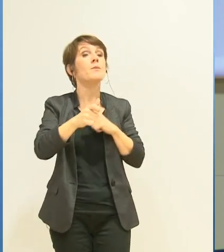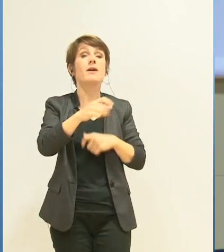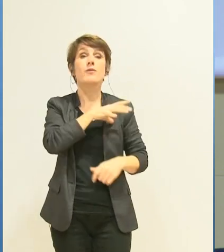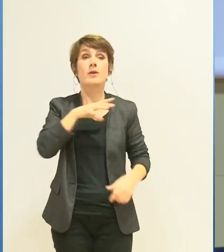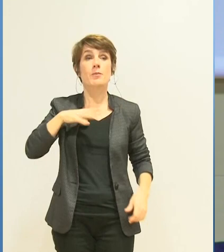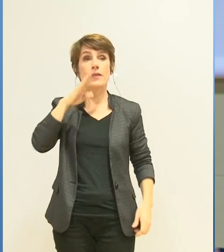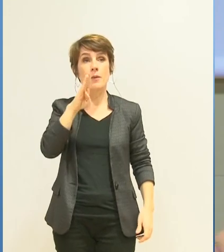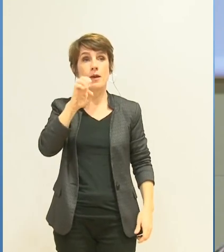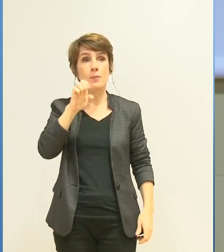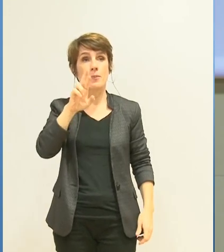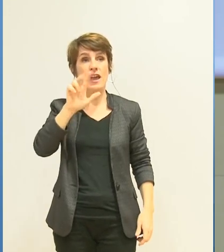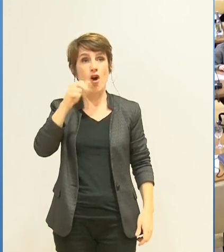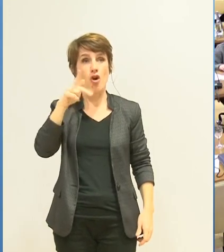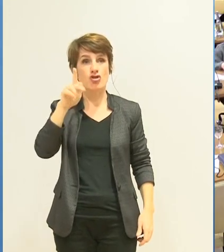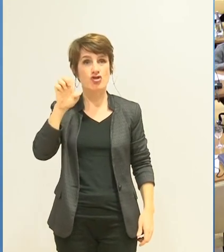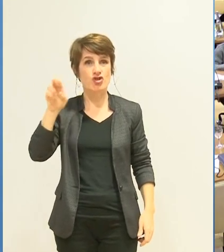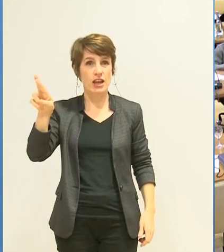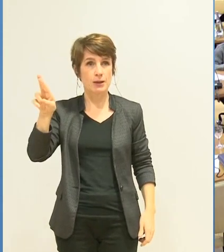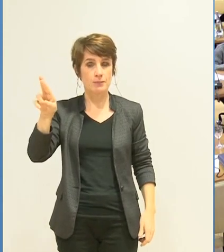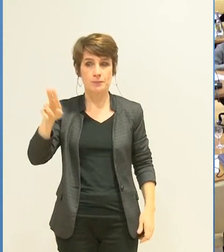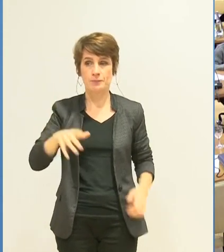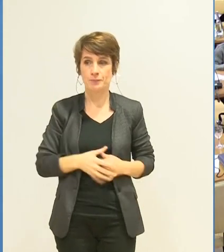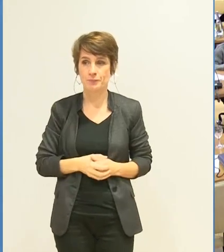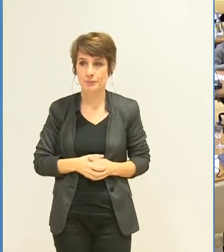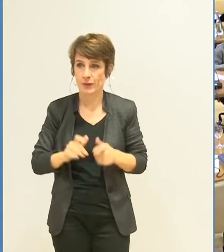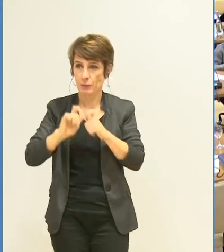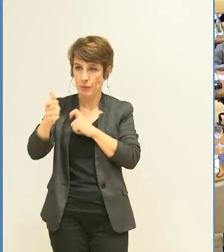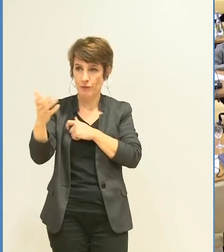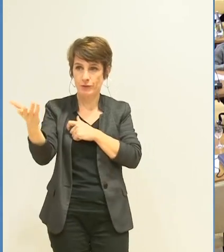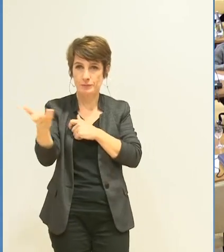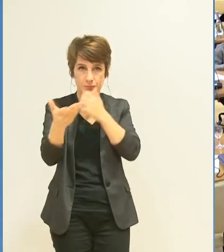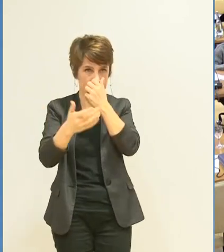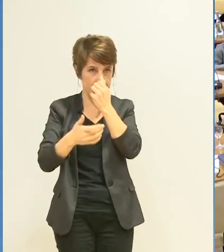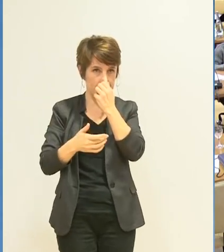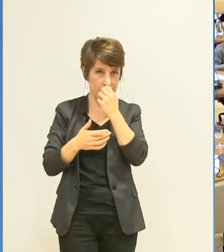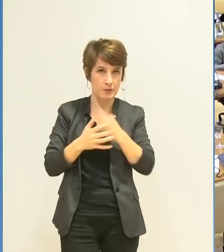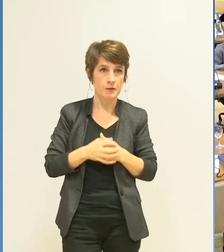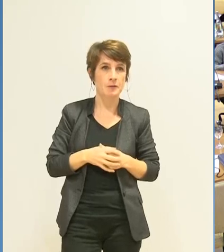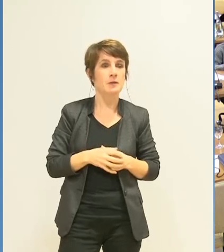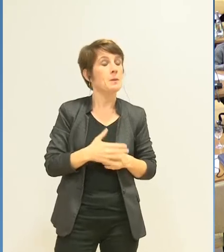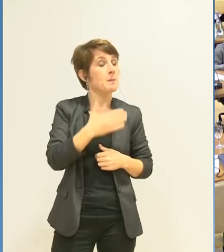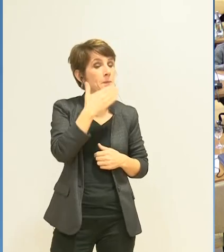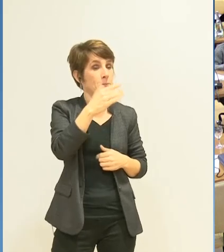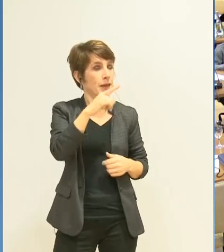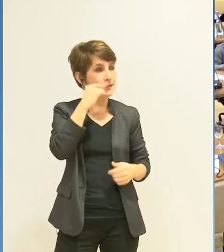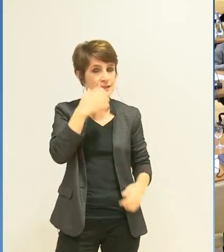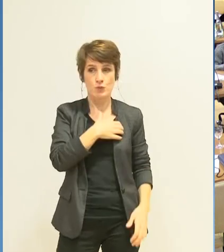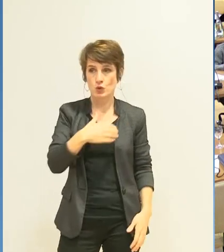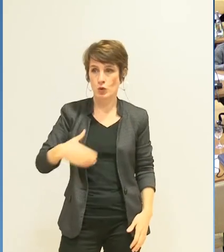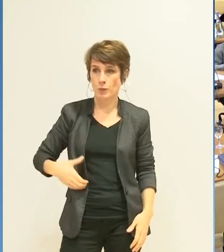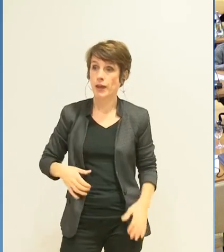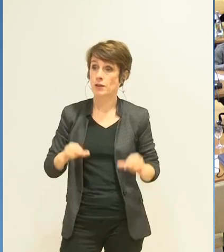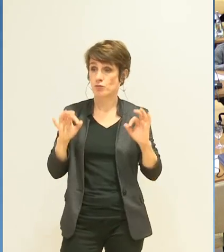effectivement oui merci merci monsieur le maire effectivement les